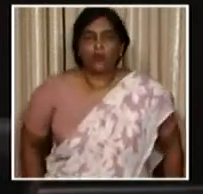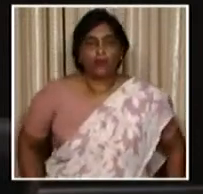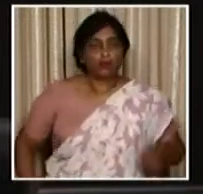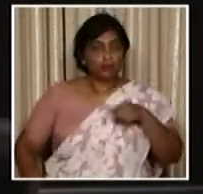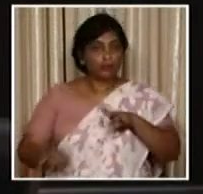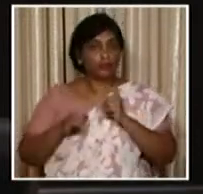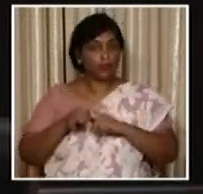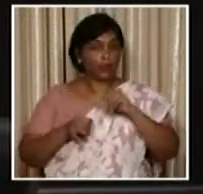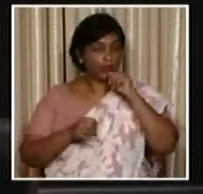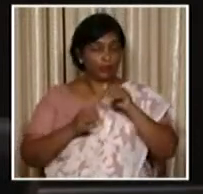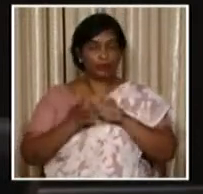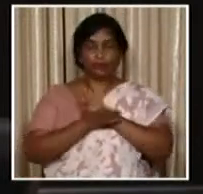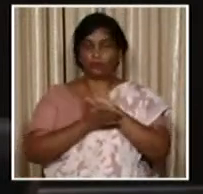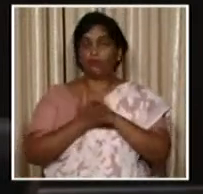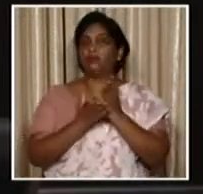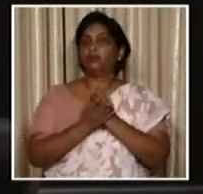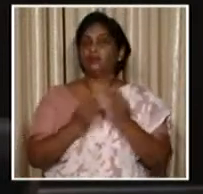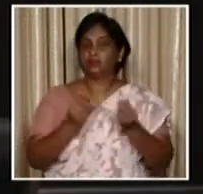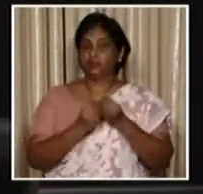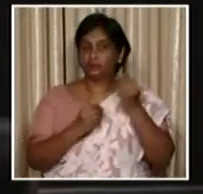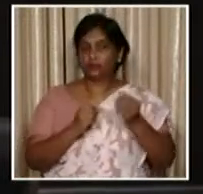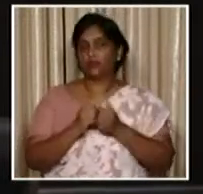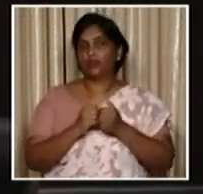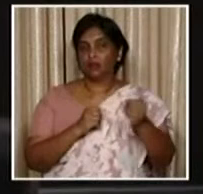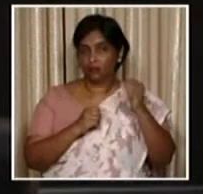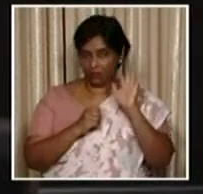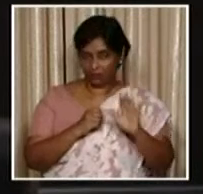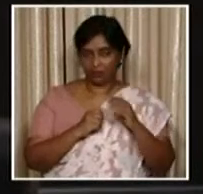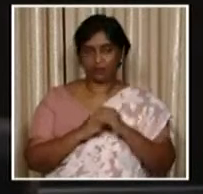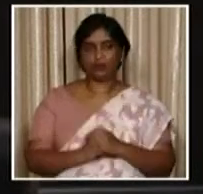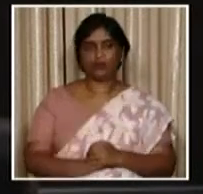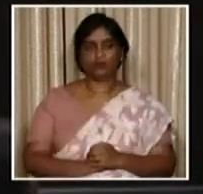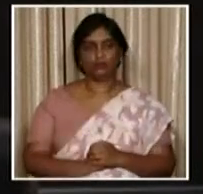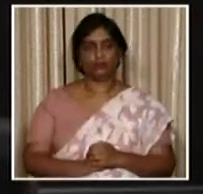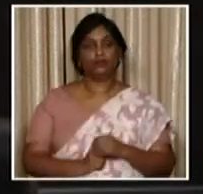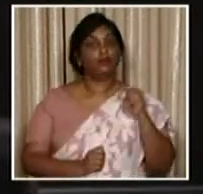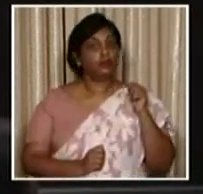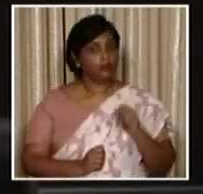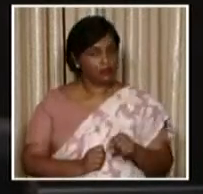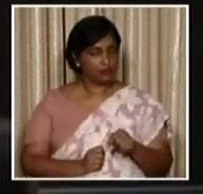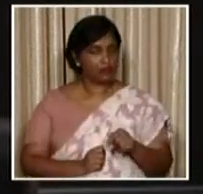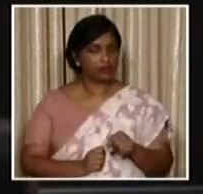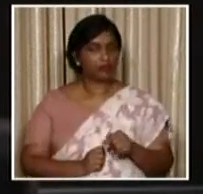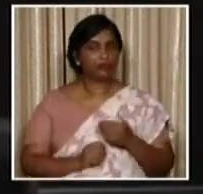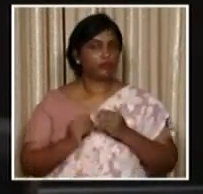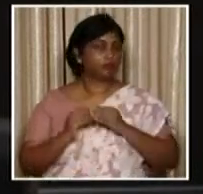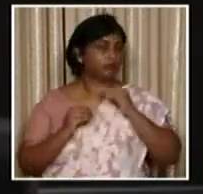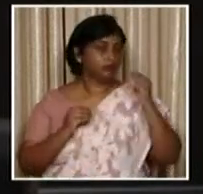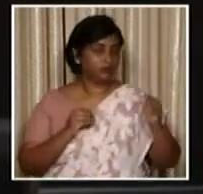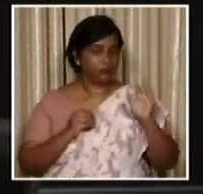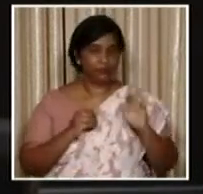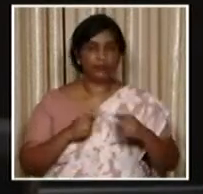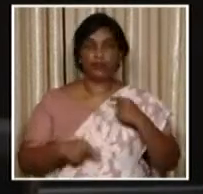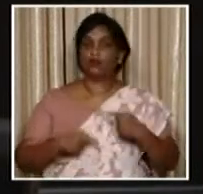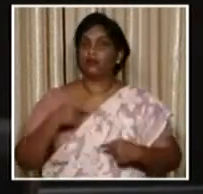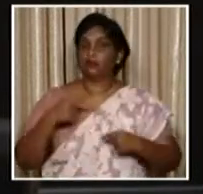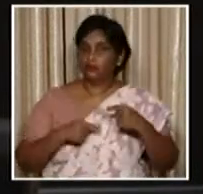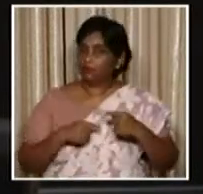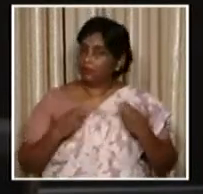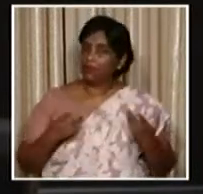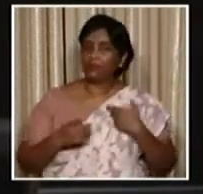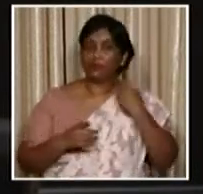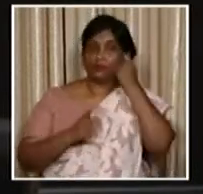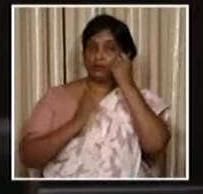ප්‍රශ්නෙට සැබෑ විසඳුමක් හොයලා දෙන්න කටයුතු කෙරුවද කියන එක අද මේ කල්තබන විවාදයේ එහෙම